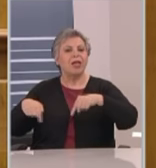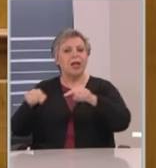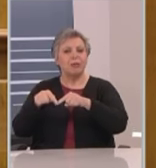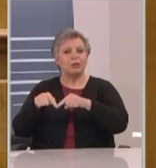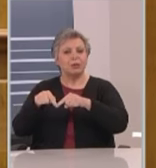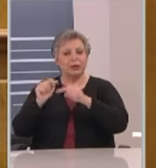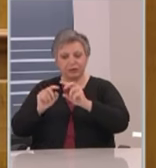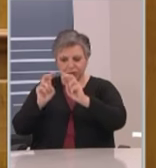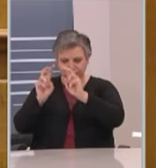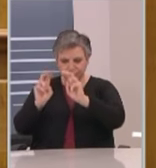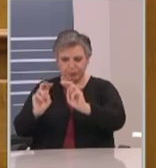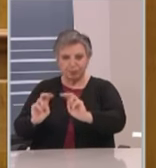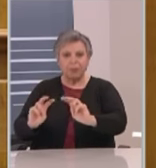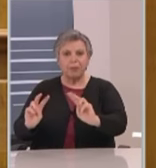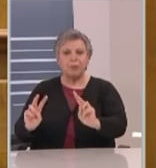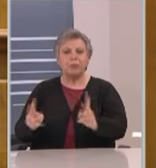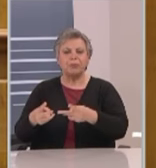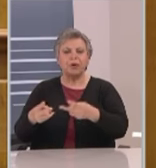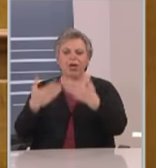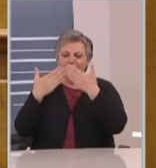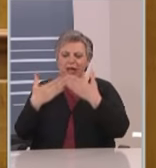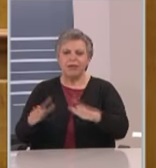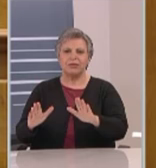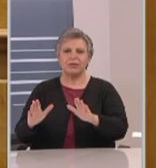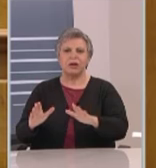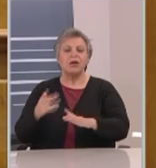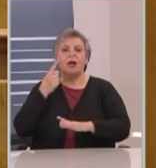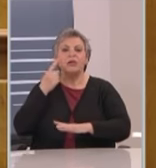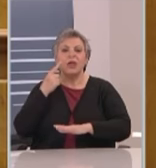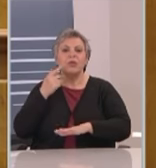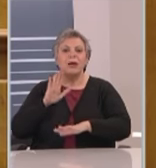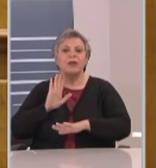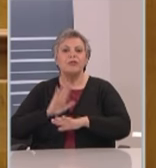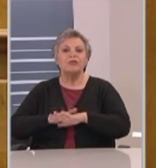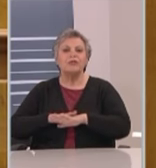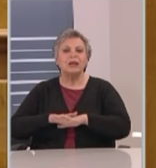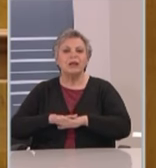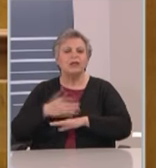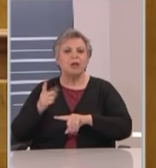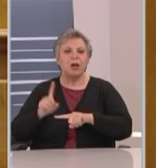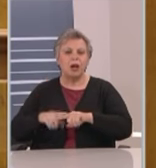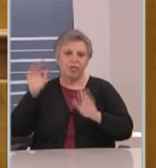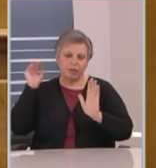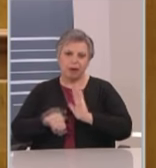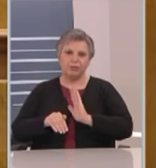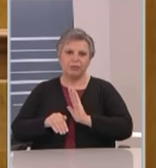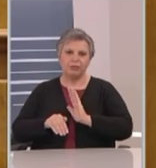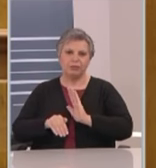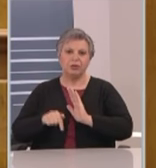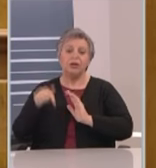όσα αποτελούν βασικές αιτίες της χρεοκοπίας της χώρας. Και σε όλα